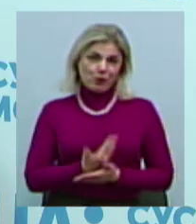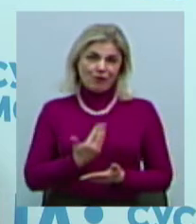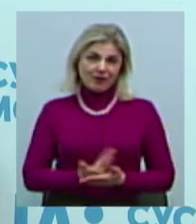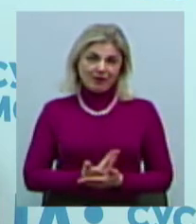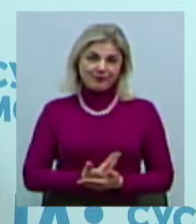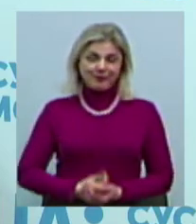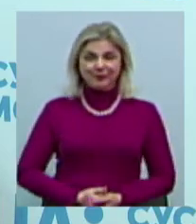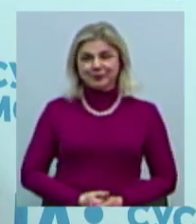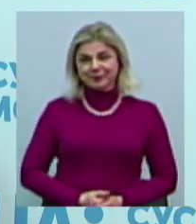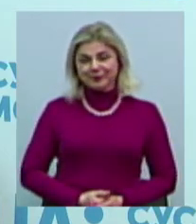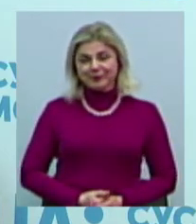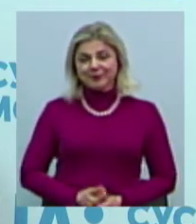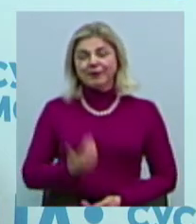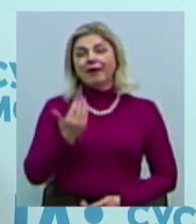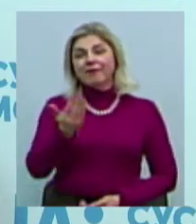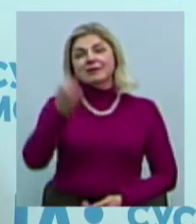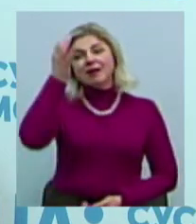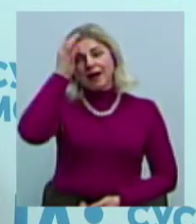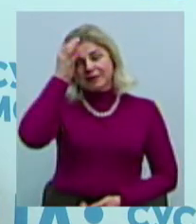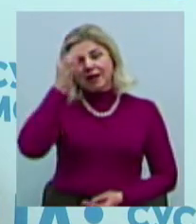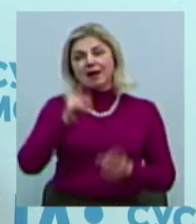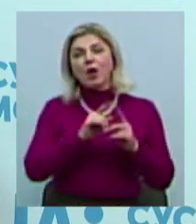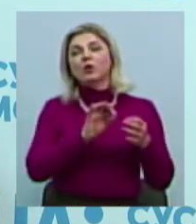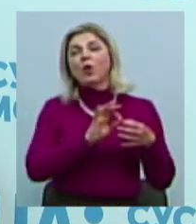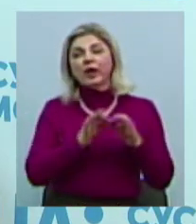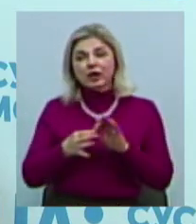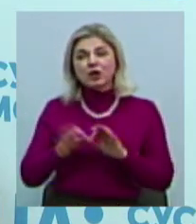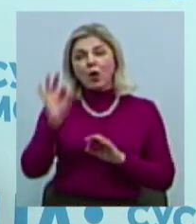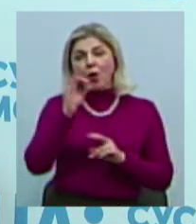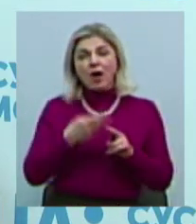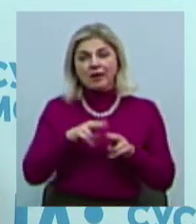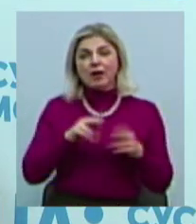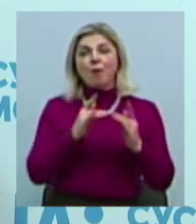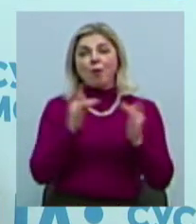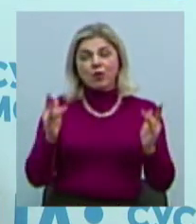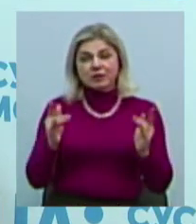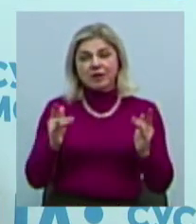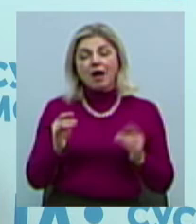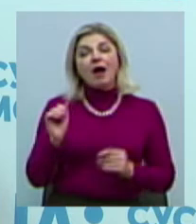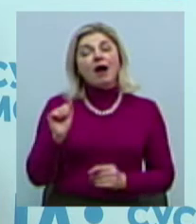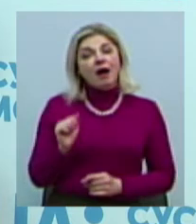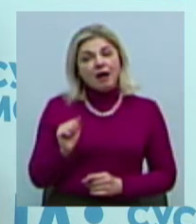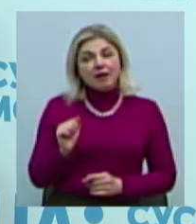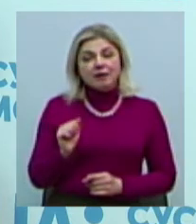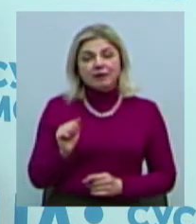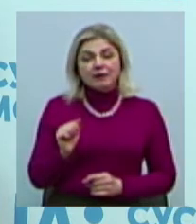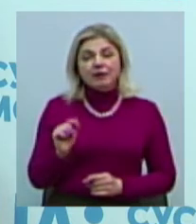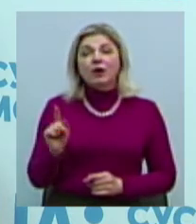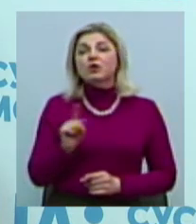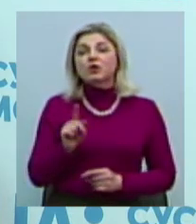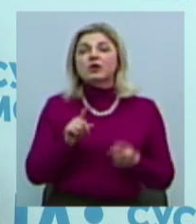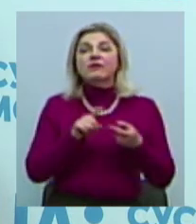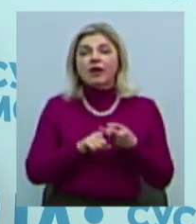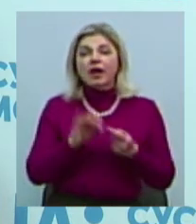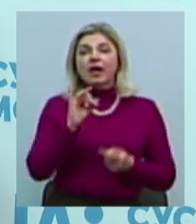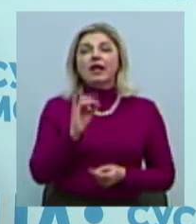Ви згадали так майже логічно про цей міст. А Що стосується